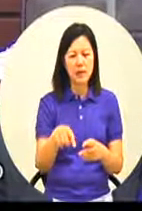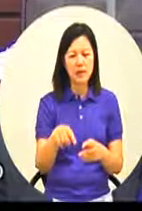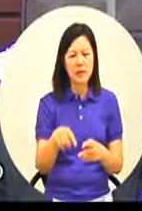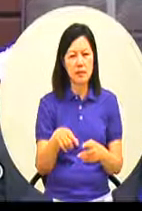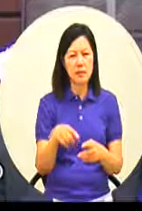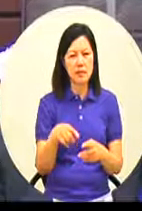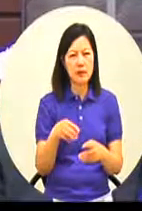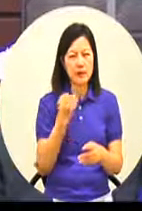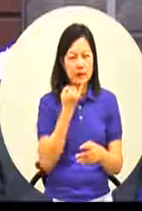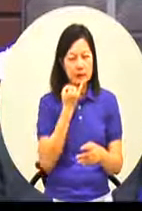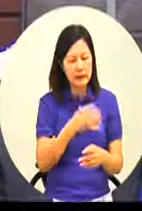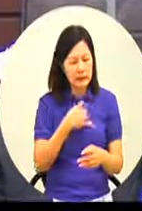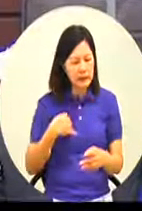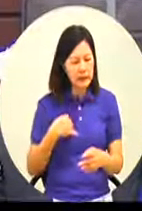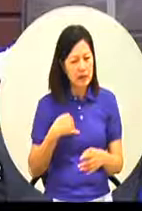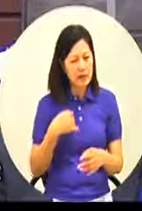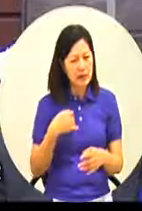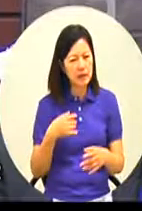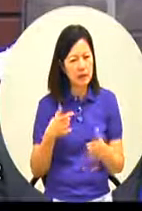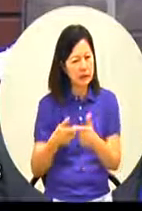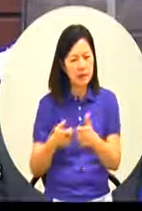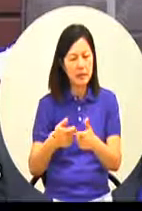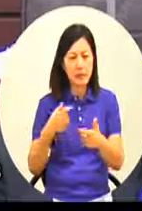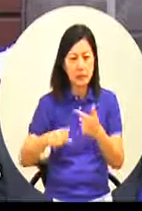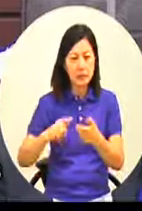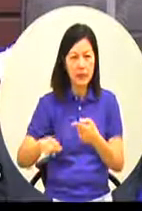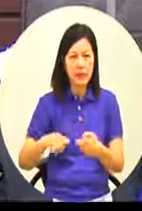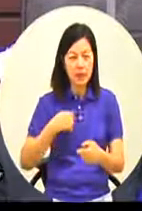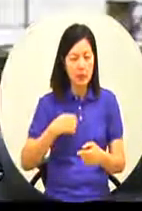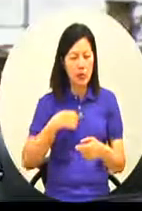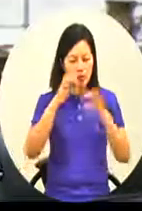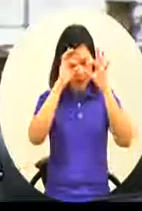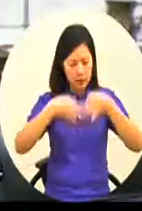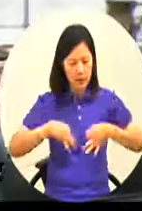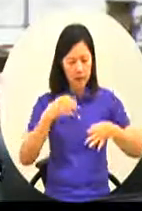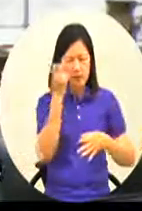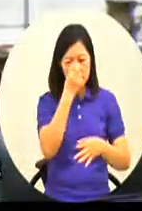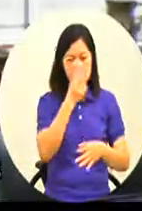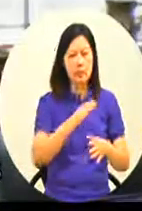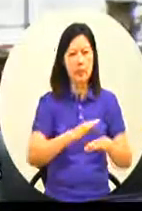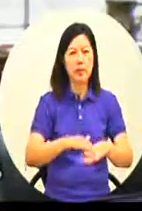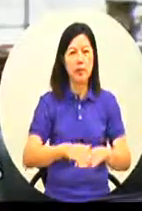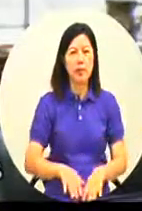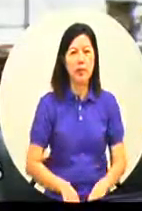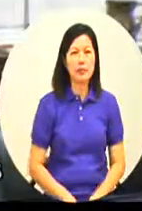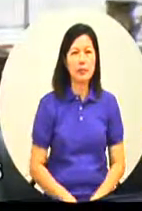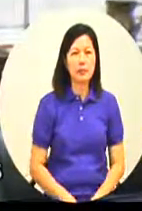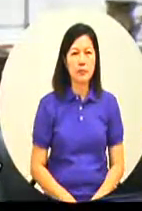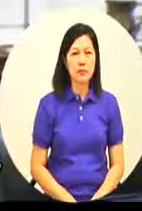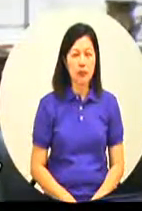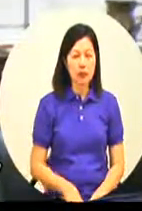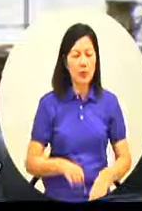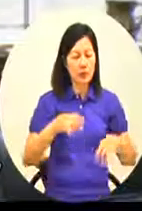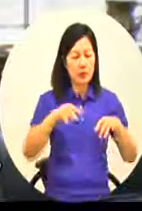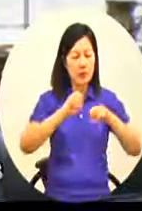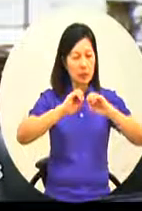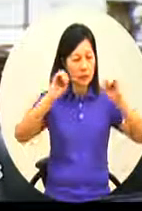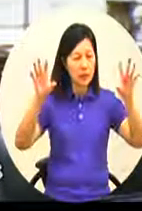往的共有这个方面，我们愿意来评估来做一个检讨。 好，谢谢局长，我还是希望就是多点宣传了，因为毕